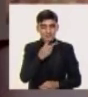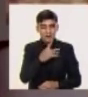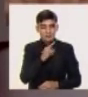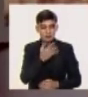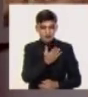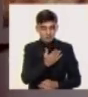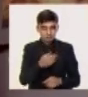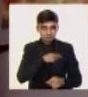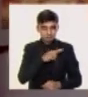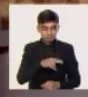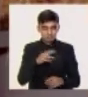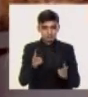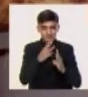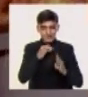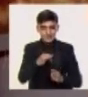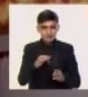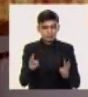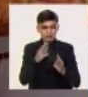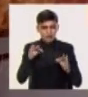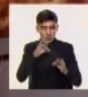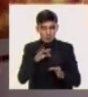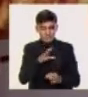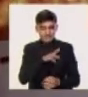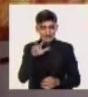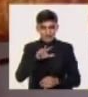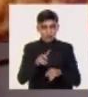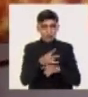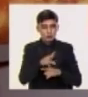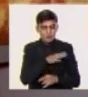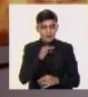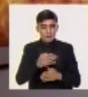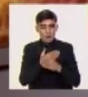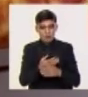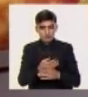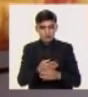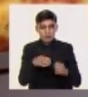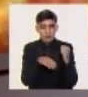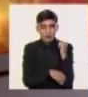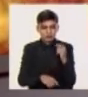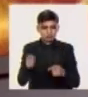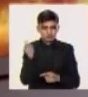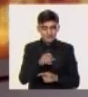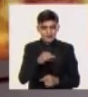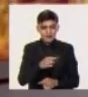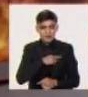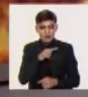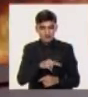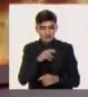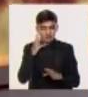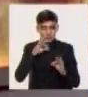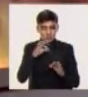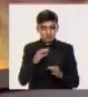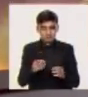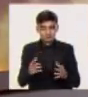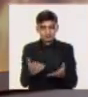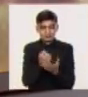его детей. Возгорание в дачном массиве произошло около 3 часов ночи. Помощь пришла слишком поздно. У погибших практически не было